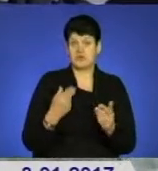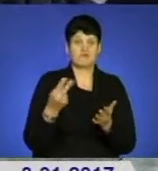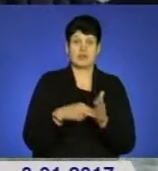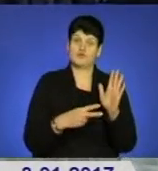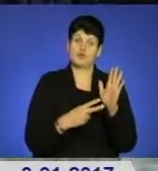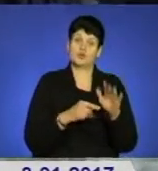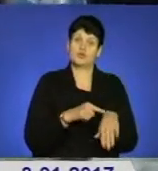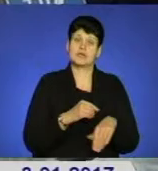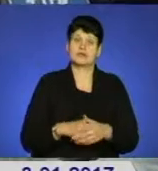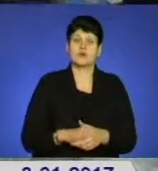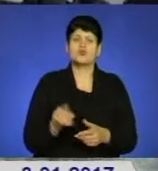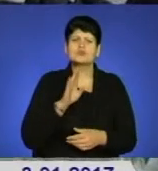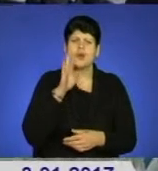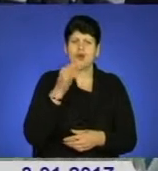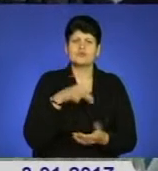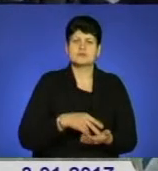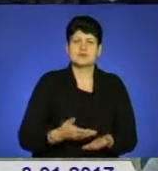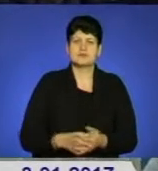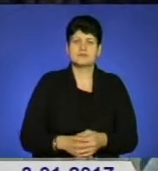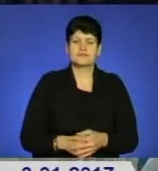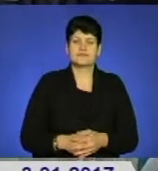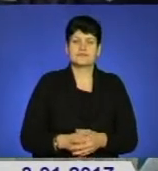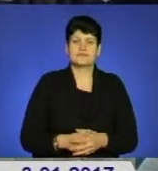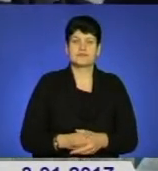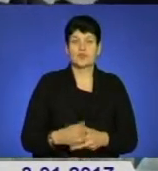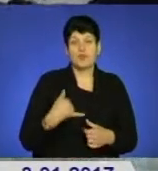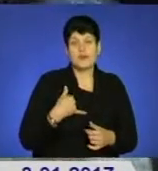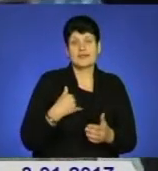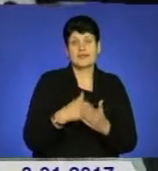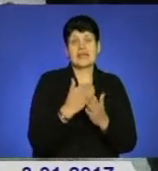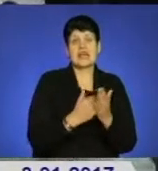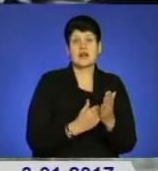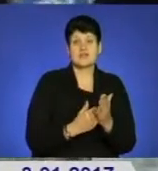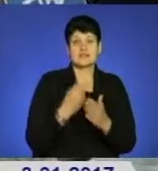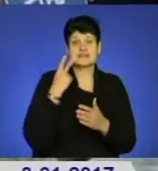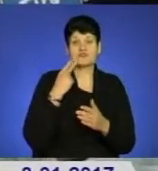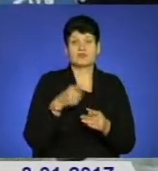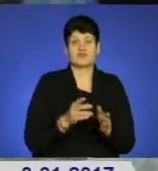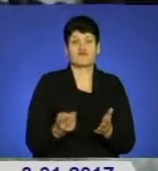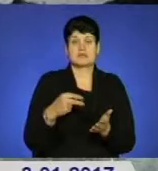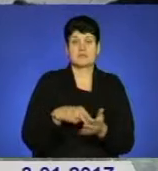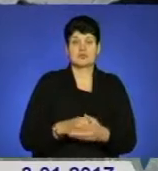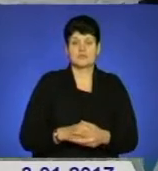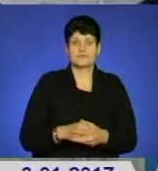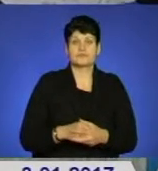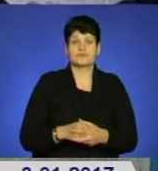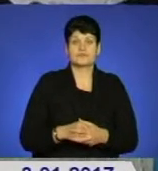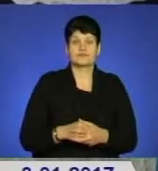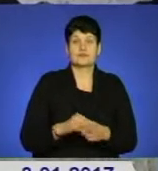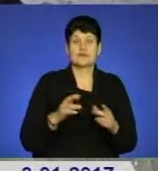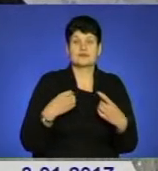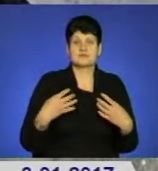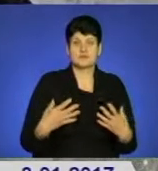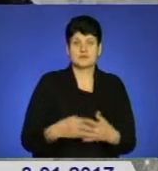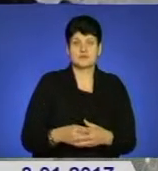годині. А чому так раненько? У мене такий графік, завжди стою. Як ти відсвяткував Новий рік?